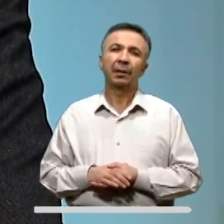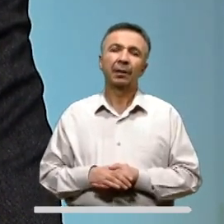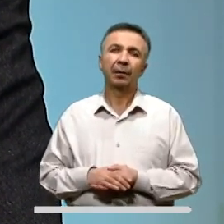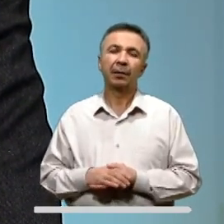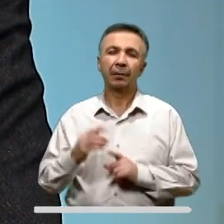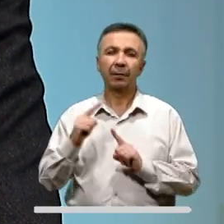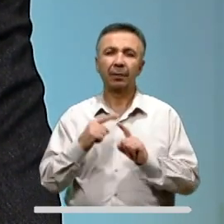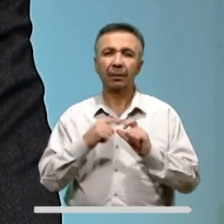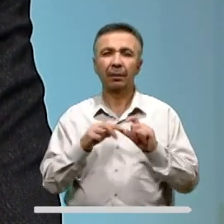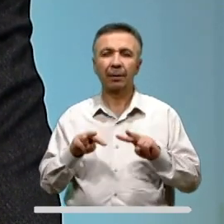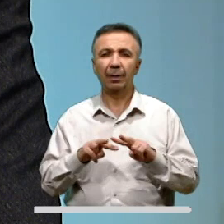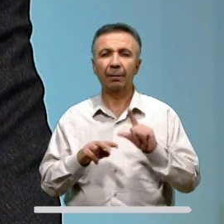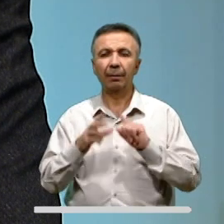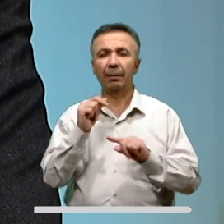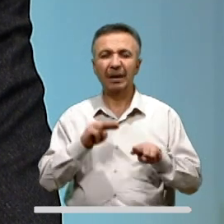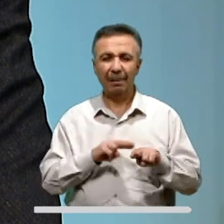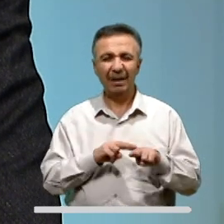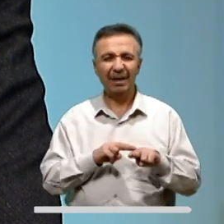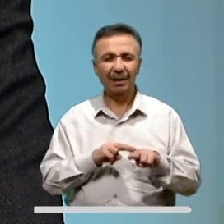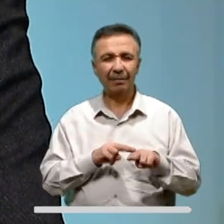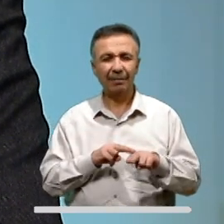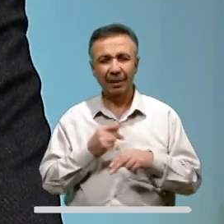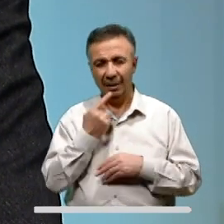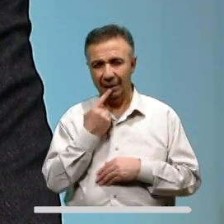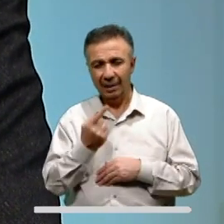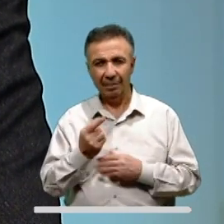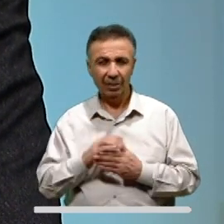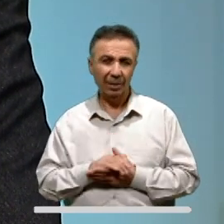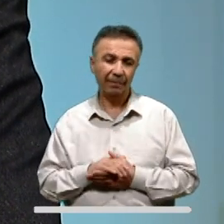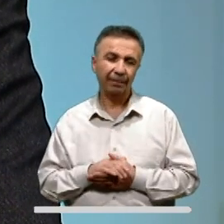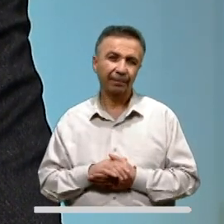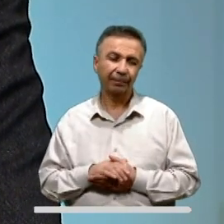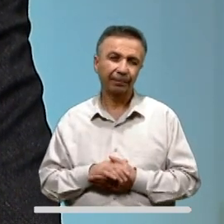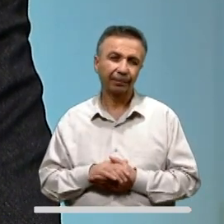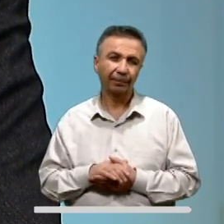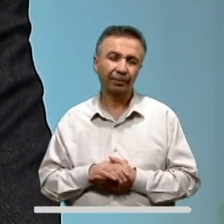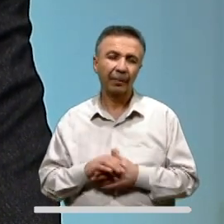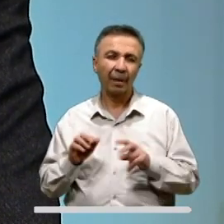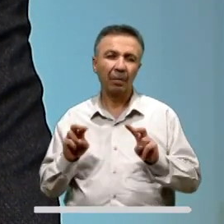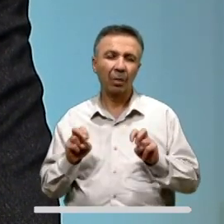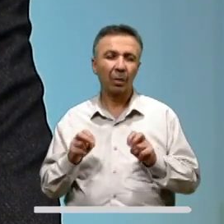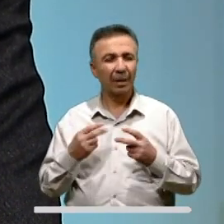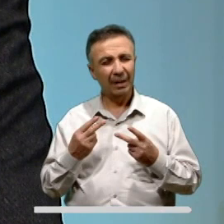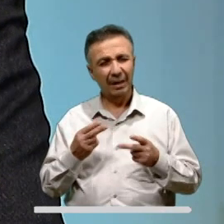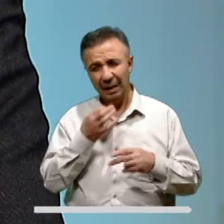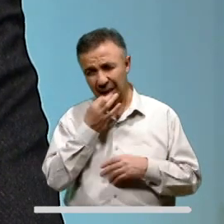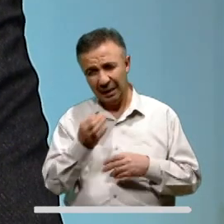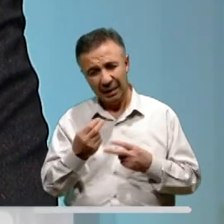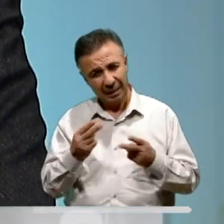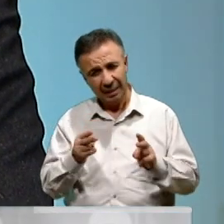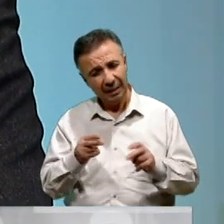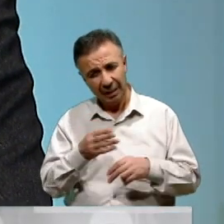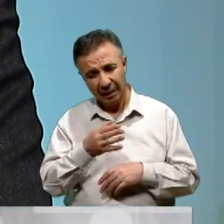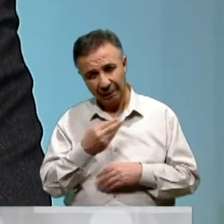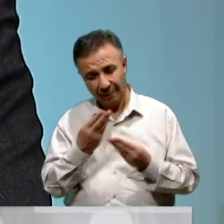temlik dediğimiz zekattaki temel şartı biraz daha geniş düşünerek bu hususa cevaz veriyorlar. Ama bazı şartlar